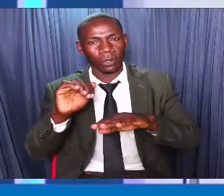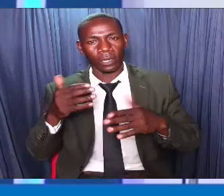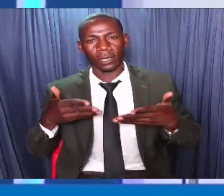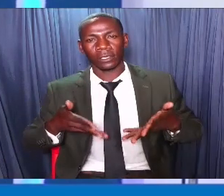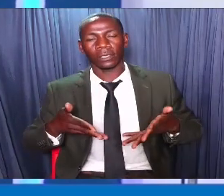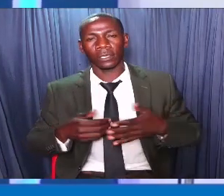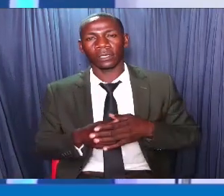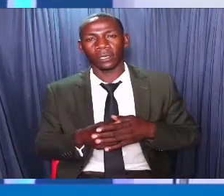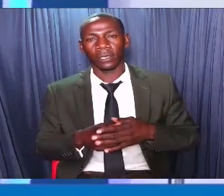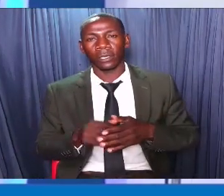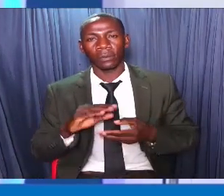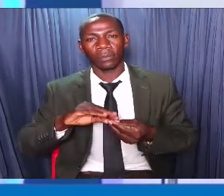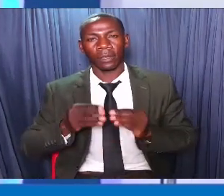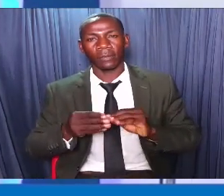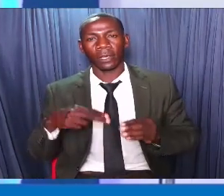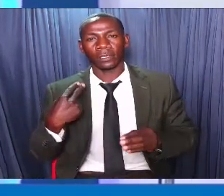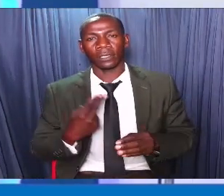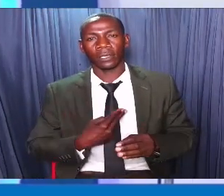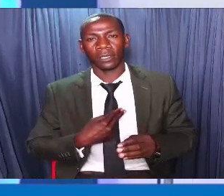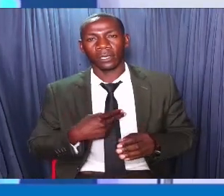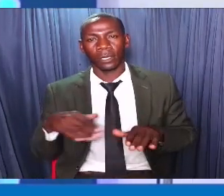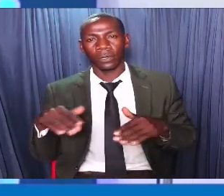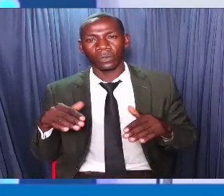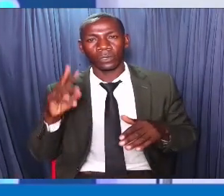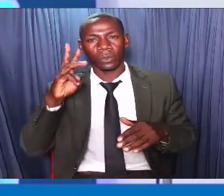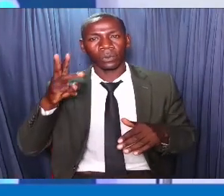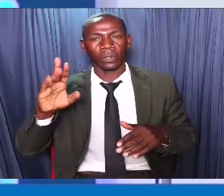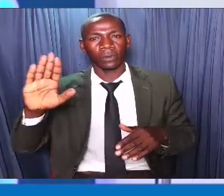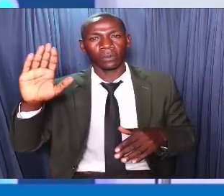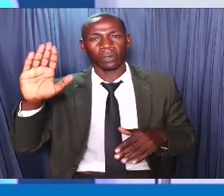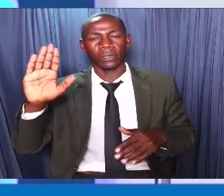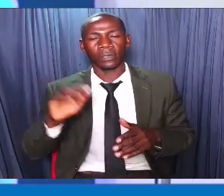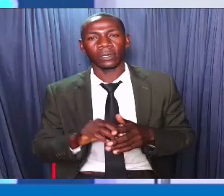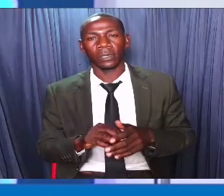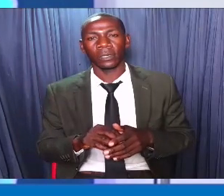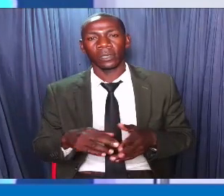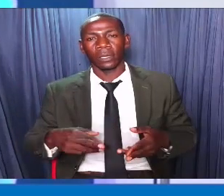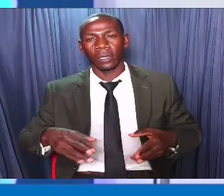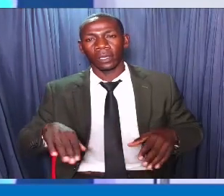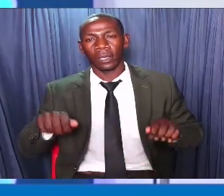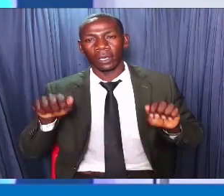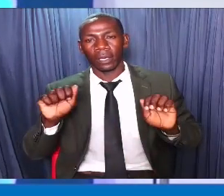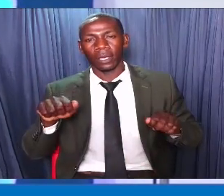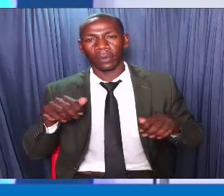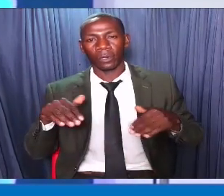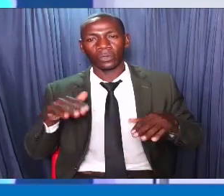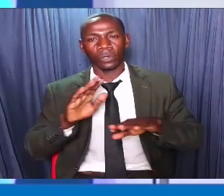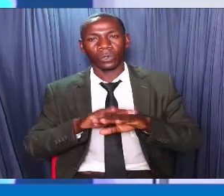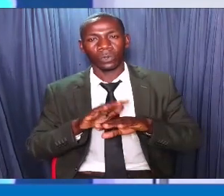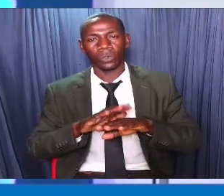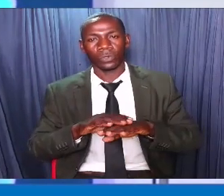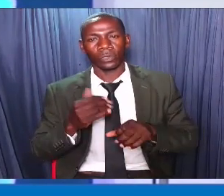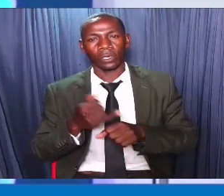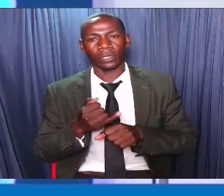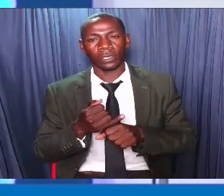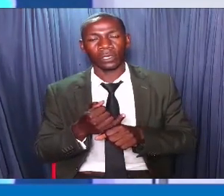God called us. Au alituumba. Or maybe created us. Tuyatende matendo mema. That we do good works. Na ujaliwe kukusudia kutenda matendo and mema. And be able to decree